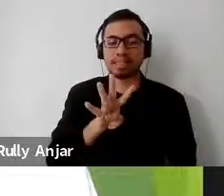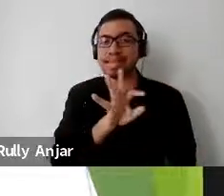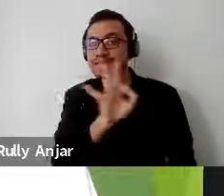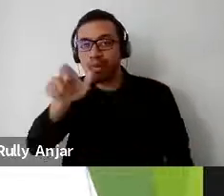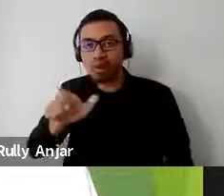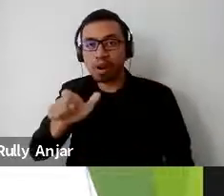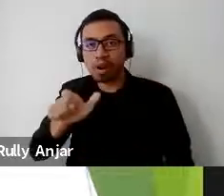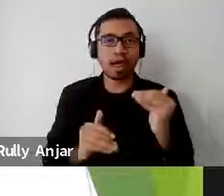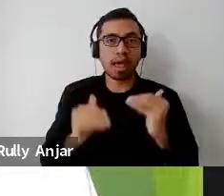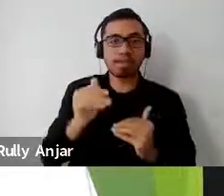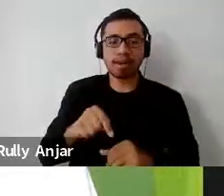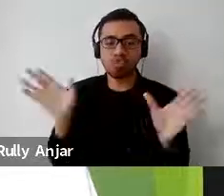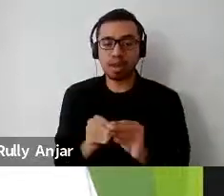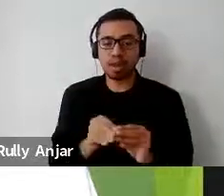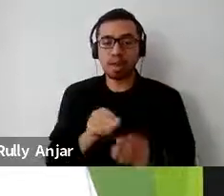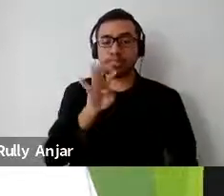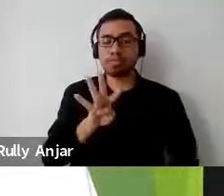menjadi